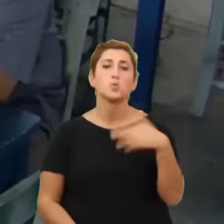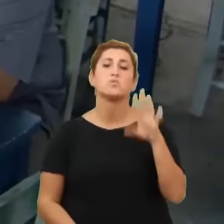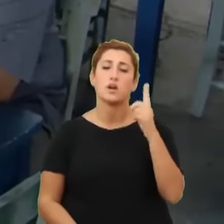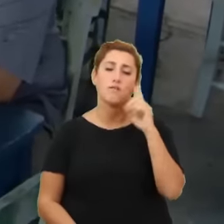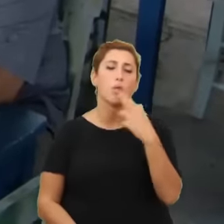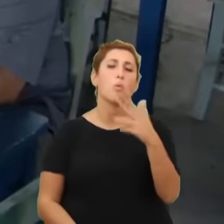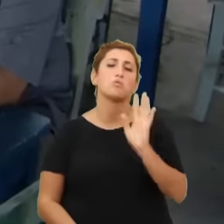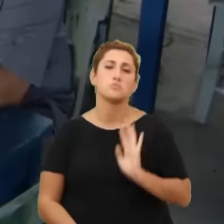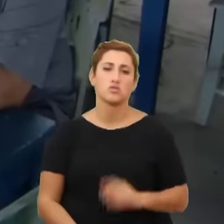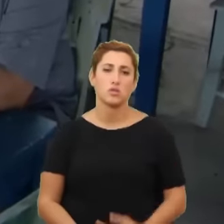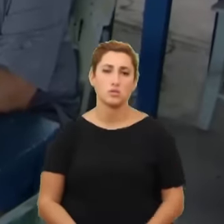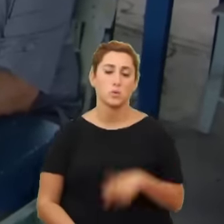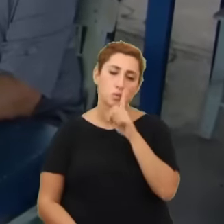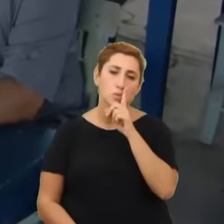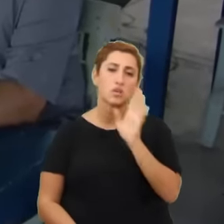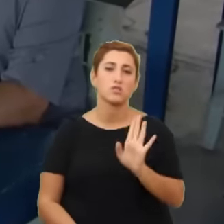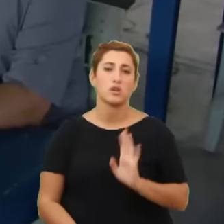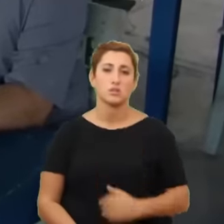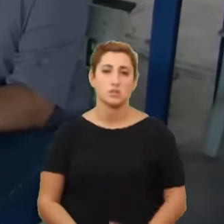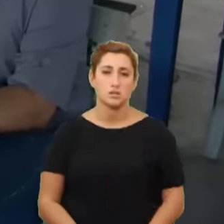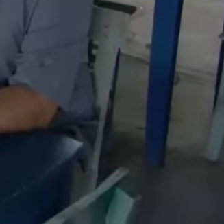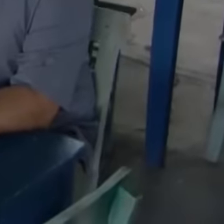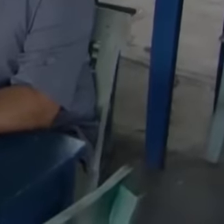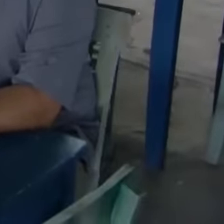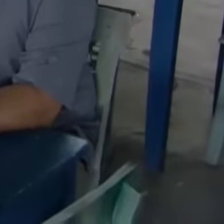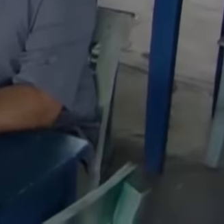Konuşmayacaksın, vallahi konuşmayacaksın. Susacaksın.